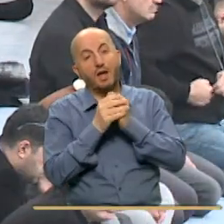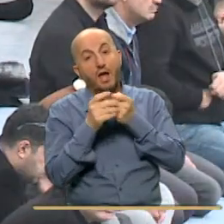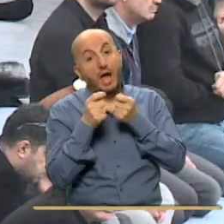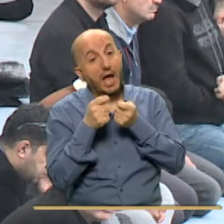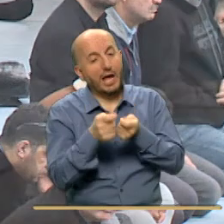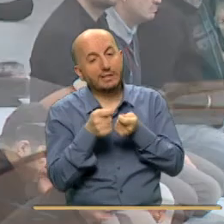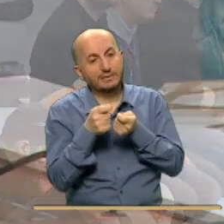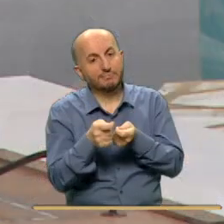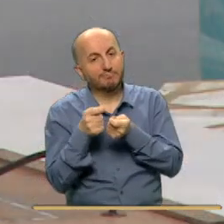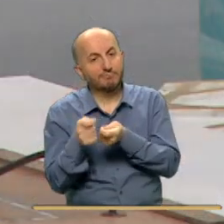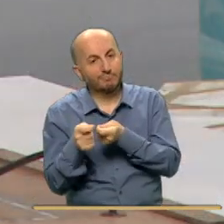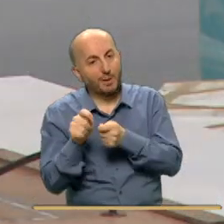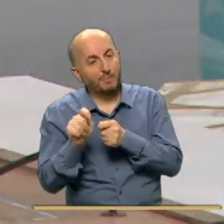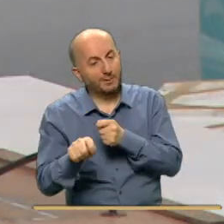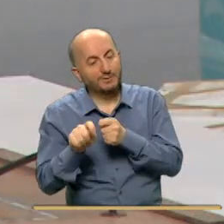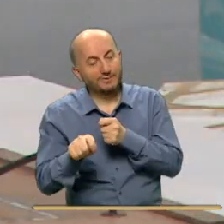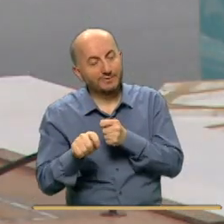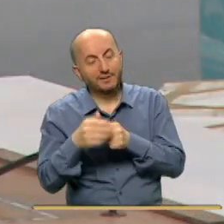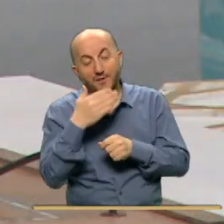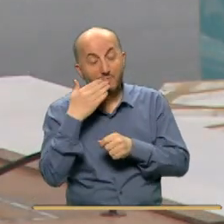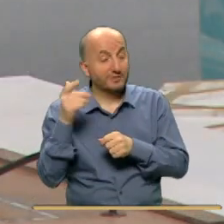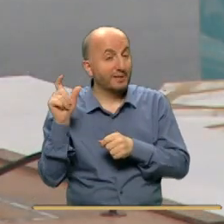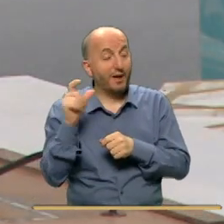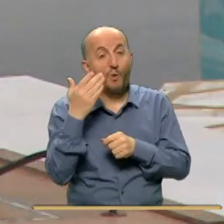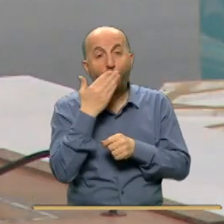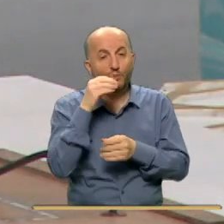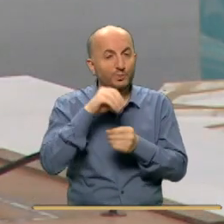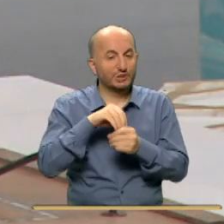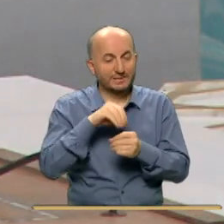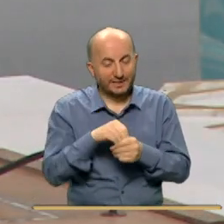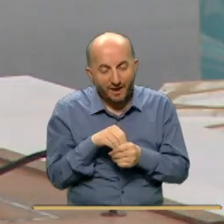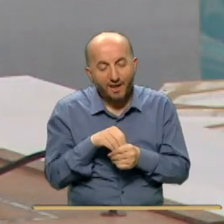eğitime alındığı bu Ramazan okulunda